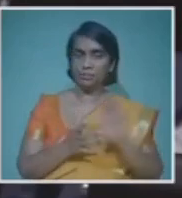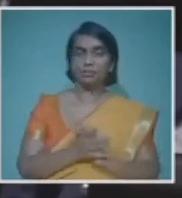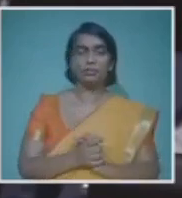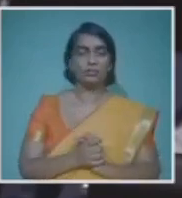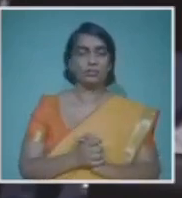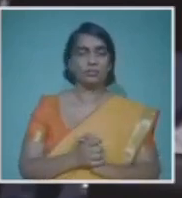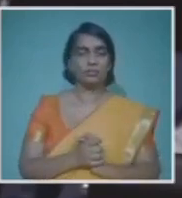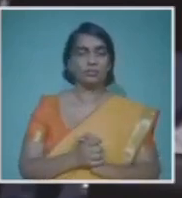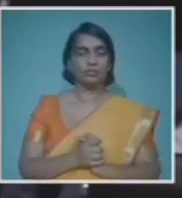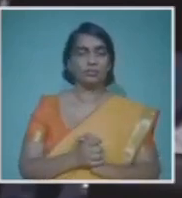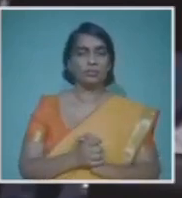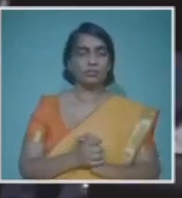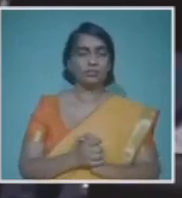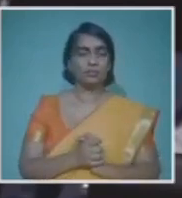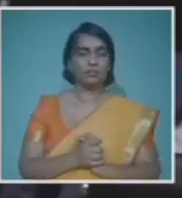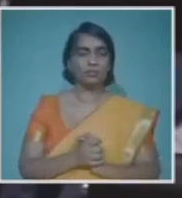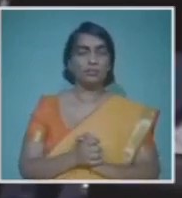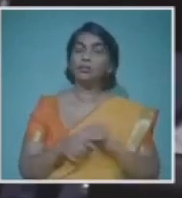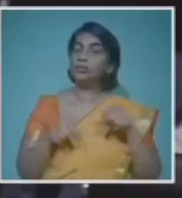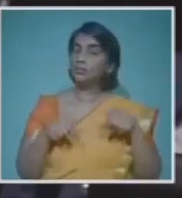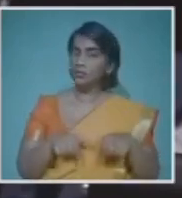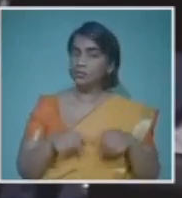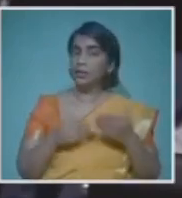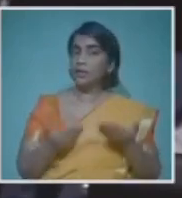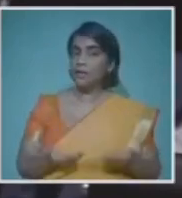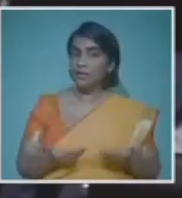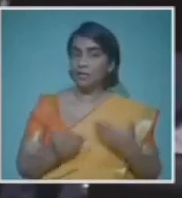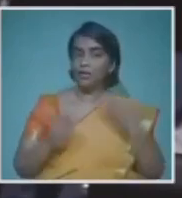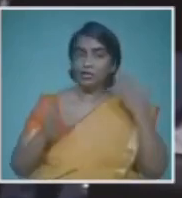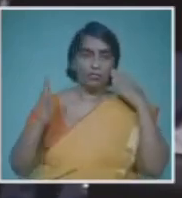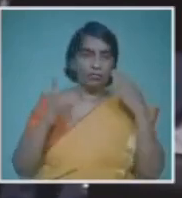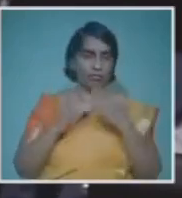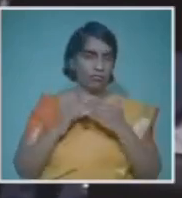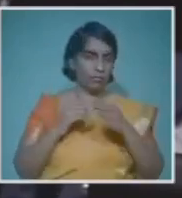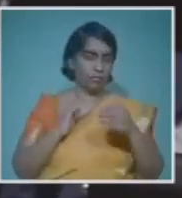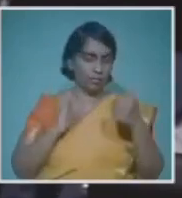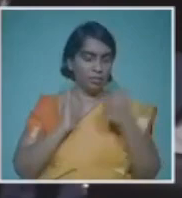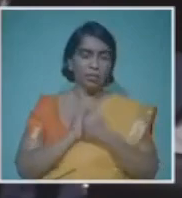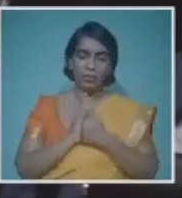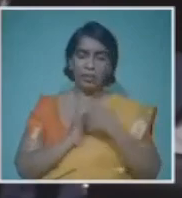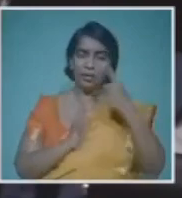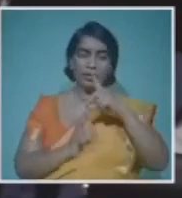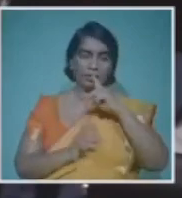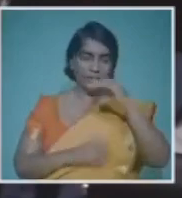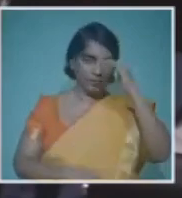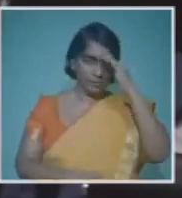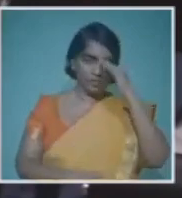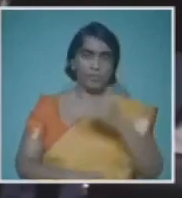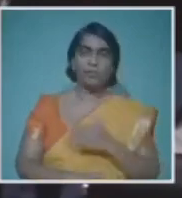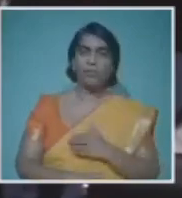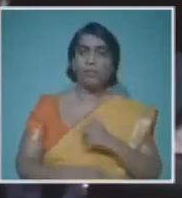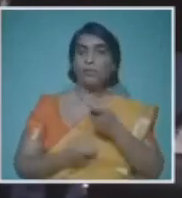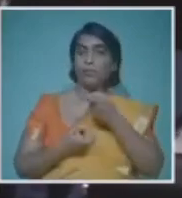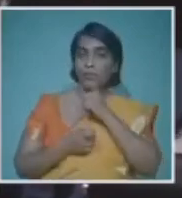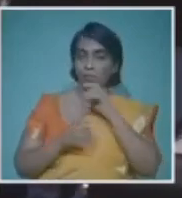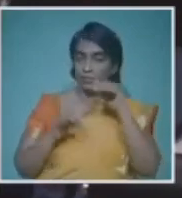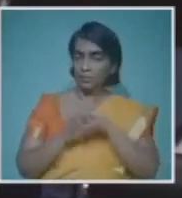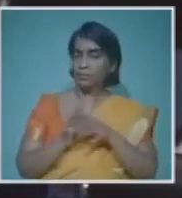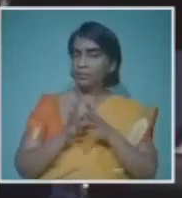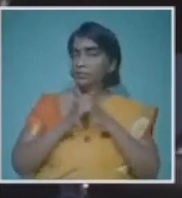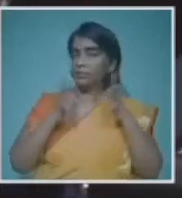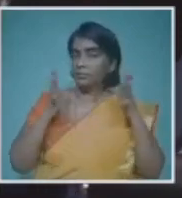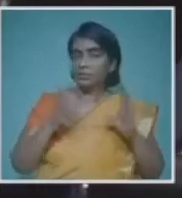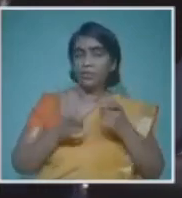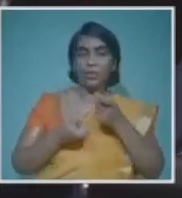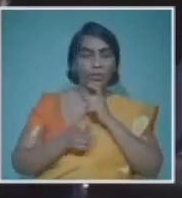පවතිනවා. දැනට වර්තමාන තත්ත්වය ගත්තොත් ගරු නියෝජ්‍ය කතානායකතුමනි අධිකරණවල ගොඩ ගැහිලා තිබෙන